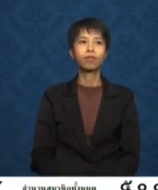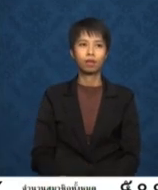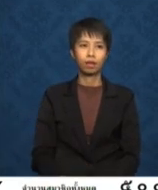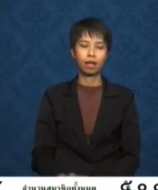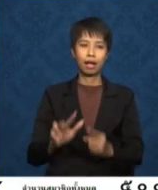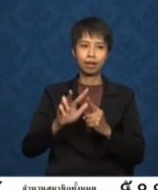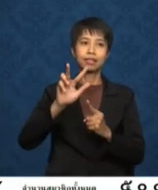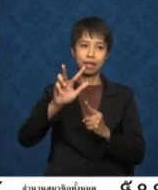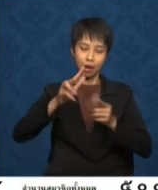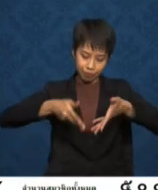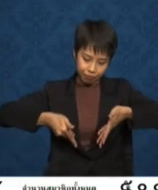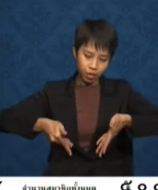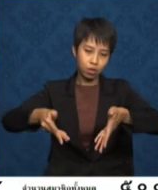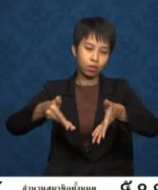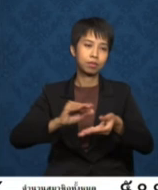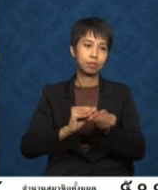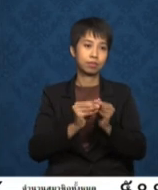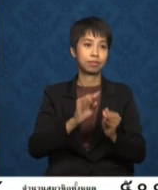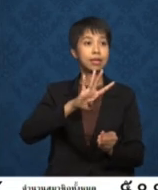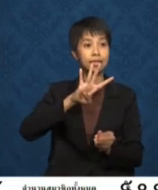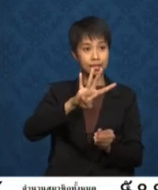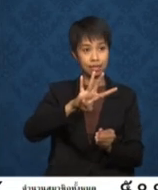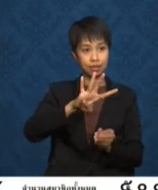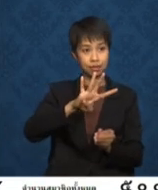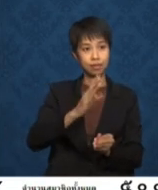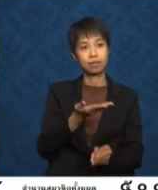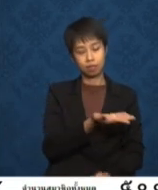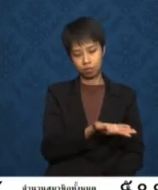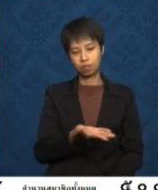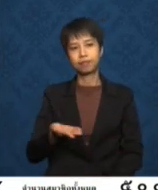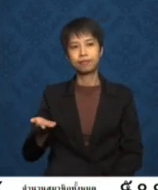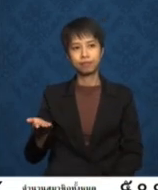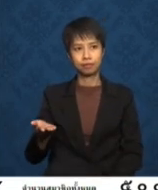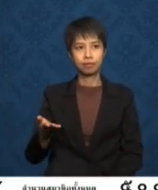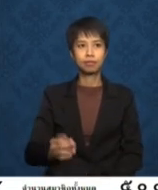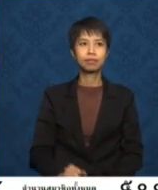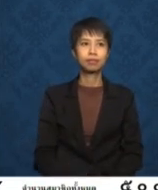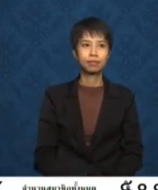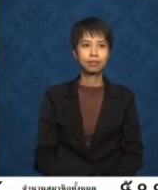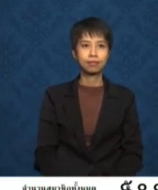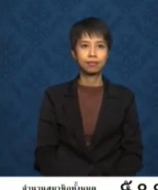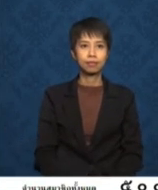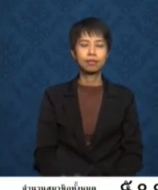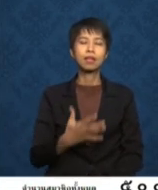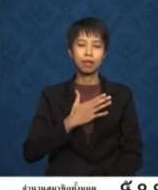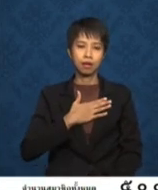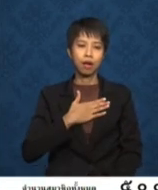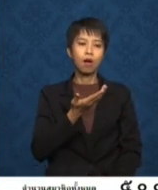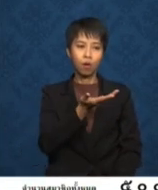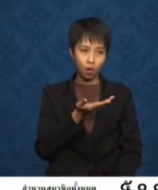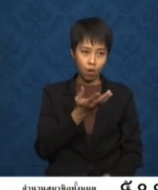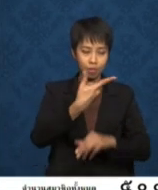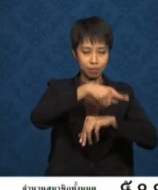เส้นทที่สาม็นแยกทางหงหมายเลข 4 ถงบ้านวัดควรตำบบางแก้วอำเภอระอ่นจงวระนองจึงขอฝากธมทarina